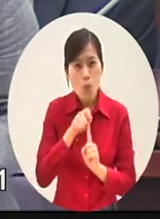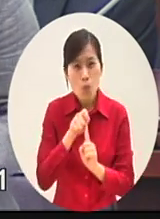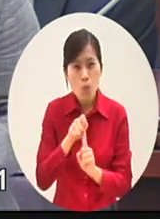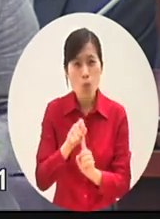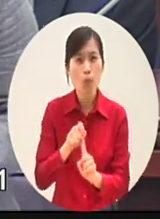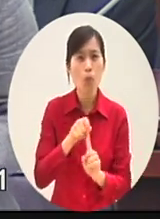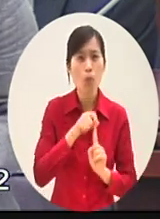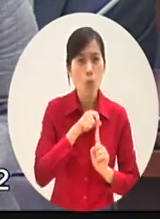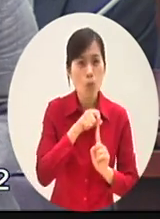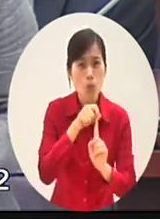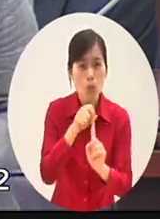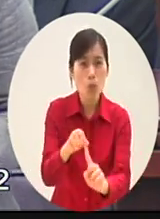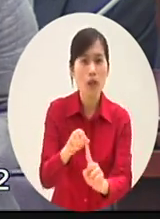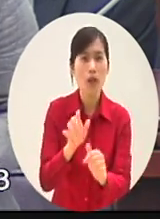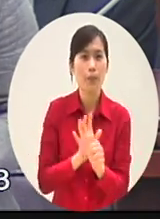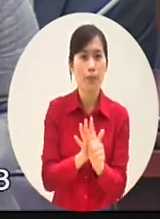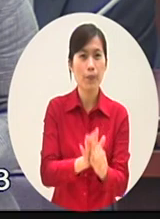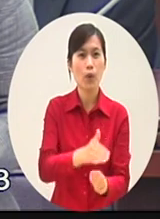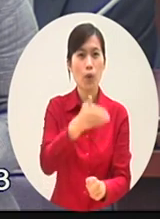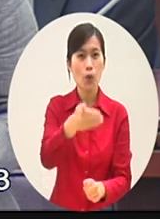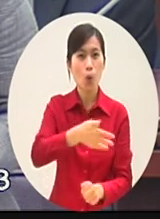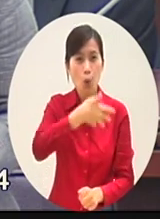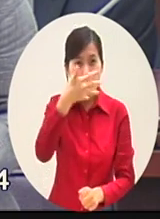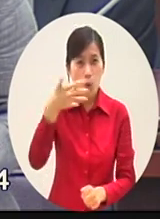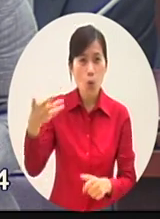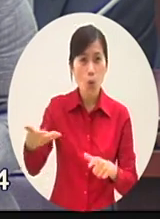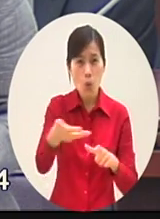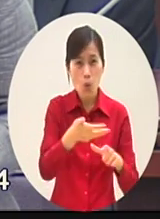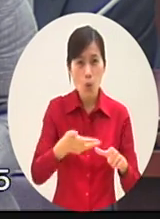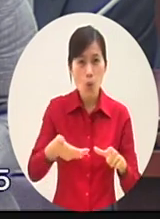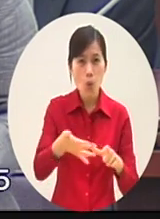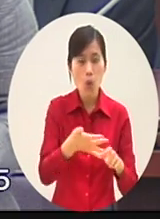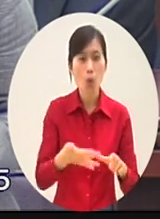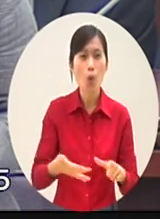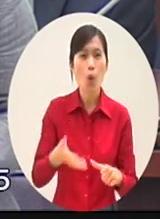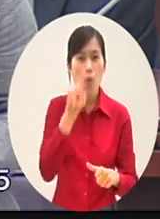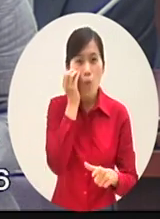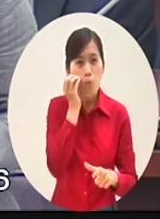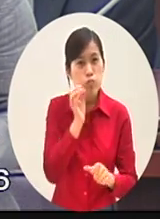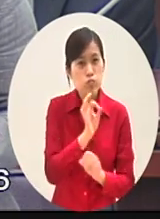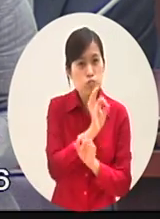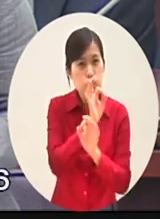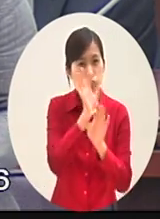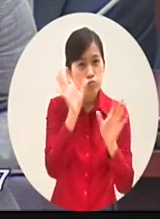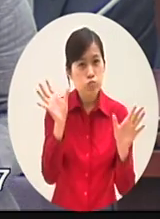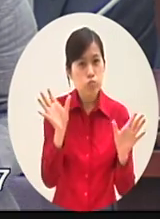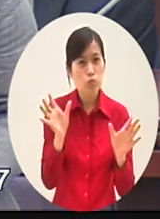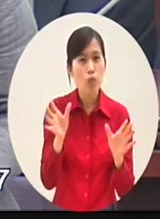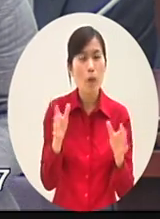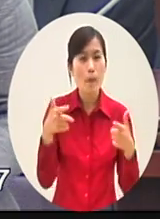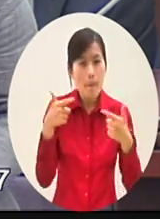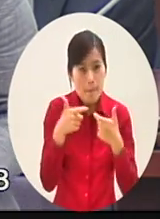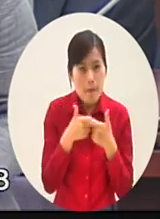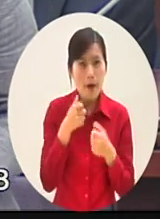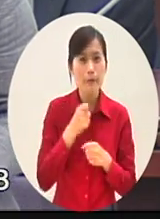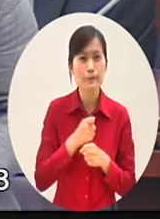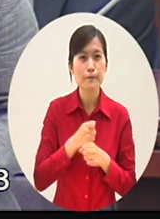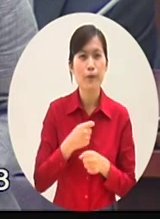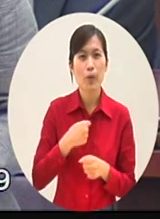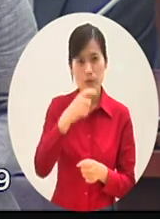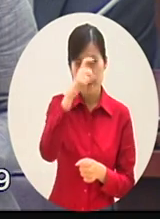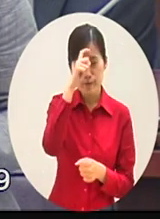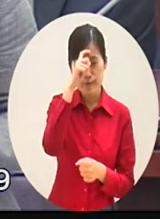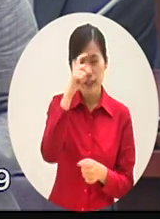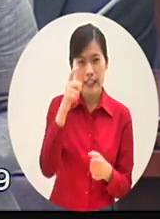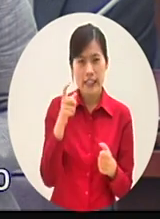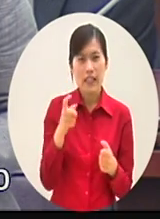来九曲堂火车站附近一个比较好的观光文物的景点。那这个部分呢恐怕也要请林议员来帮忙，因